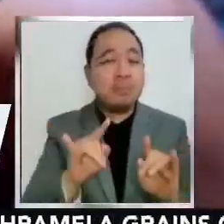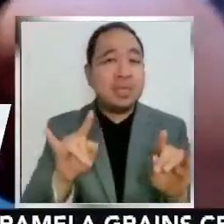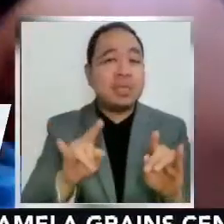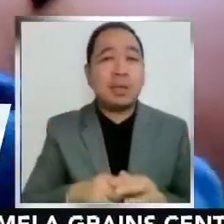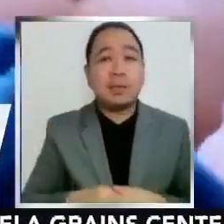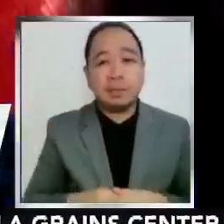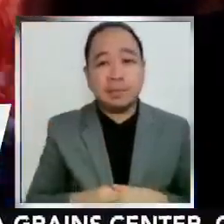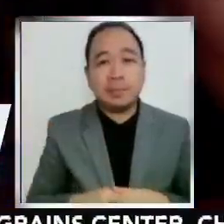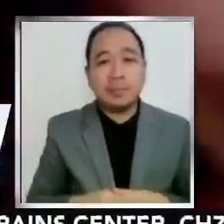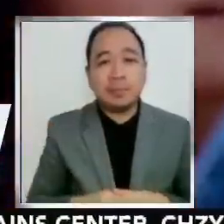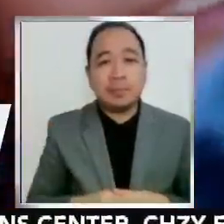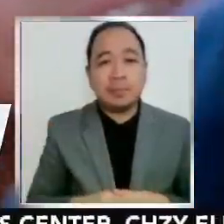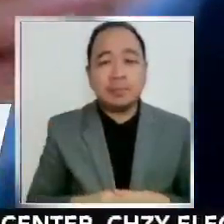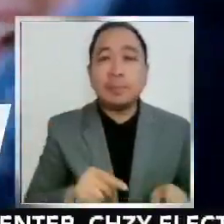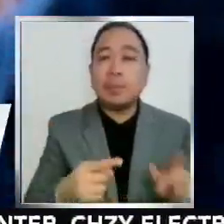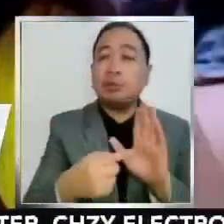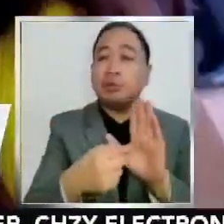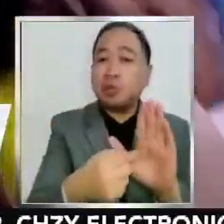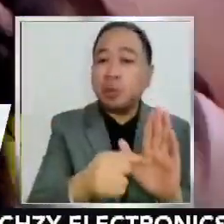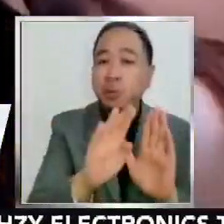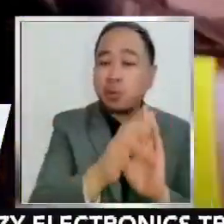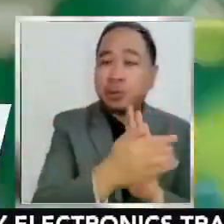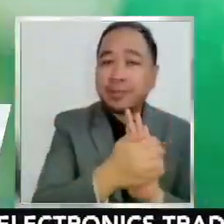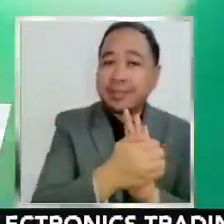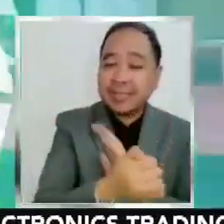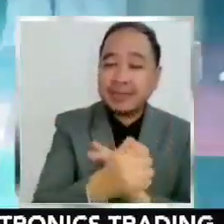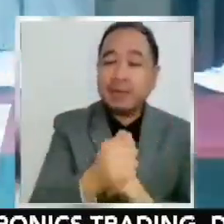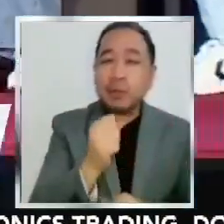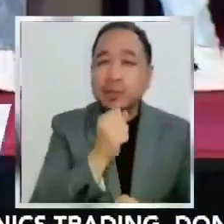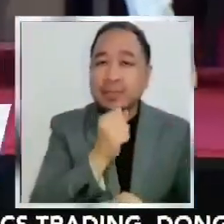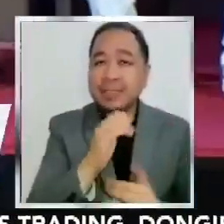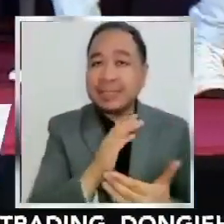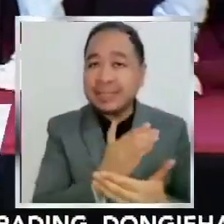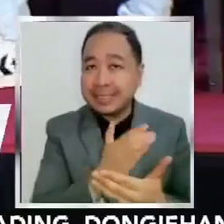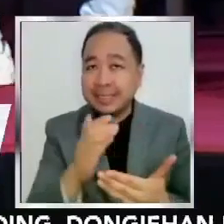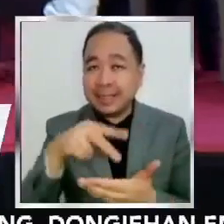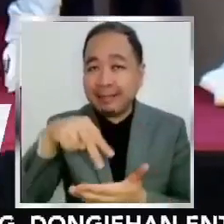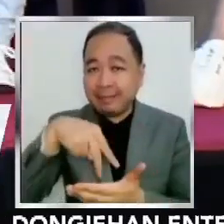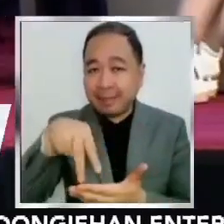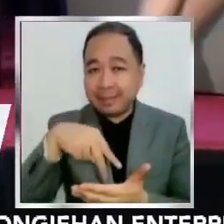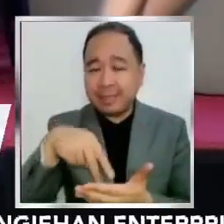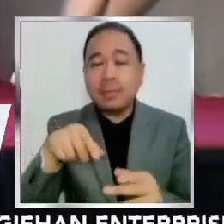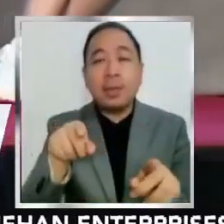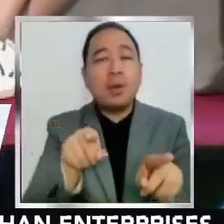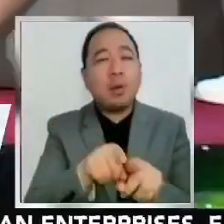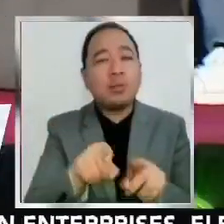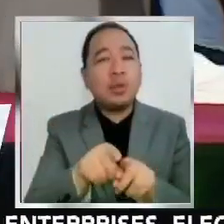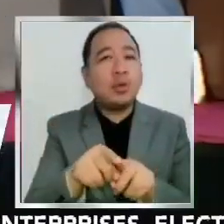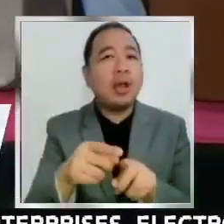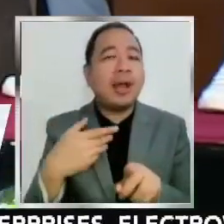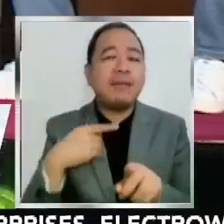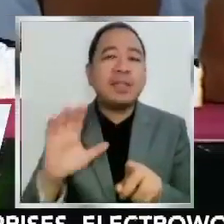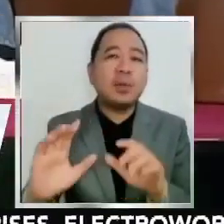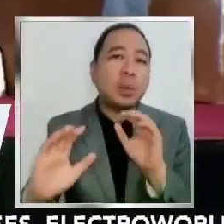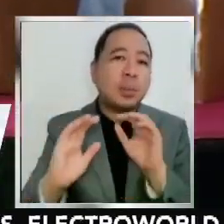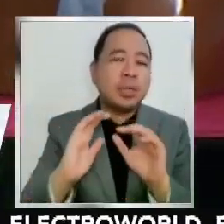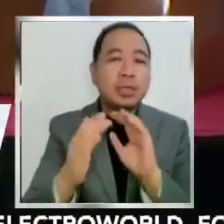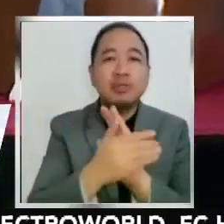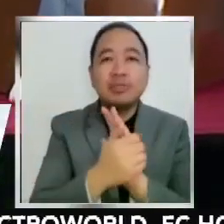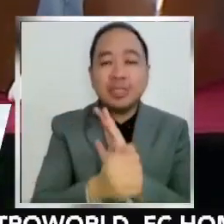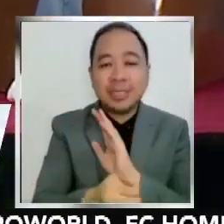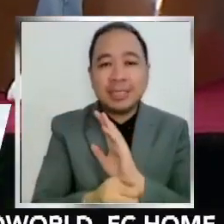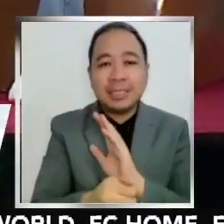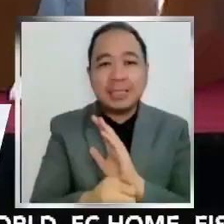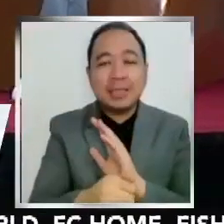Bukod sa pagpapakita ng kanilang talent sa pagkanta at pagsayaw, nasubukan din ang kanilang communication skills sa Q&A